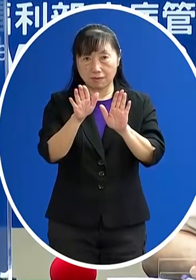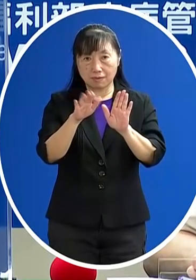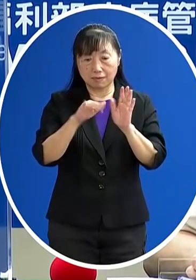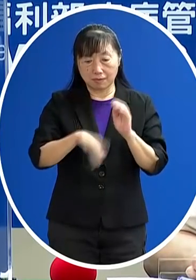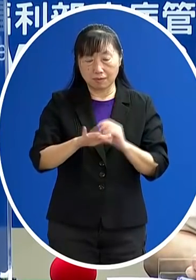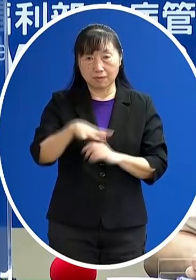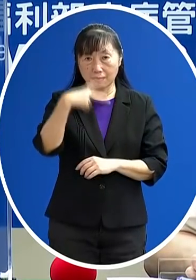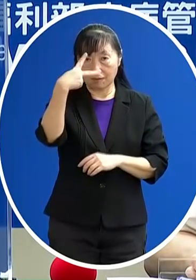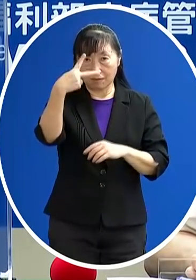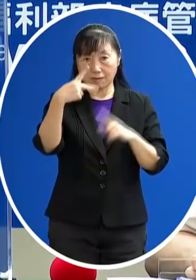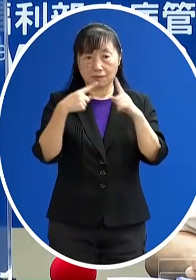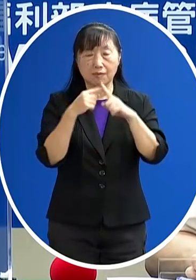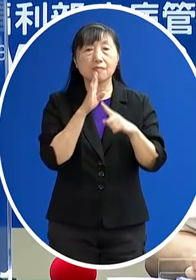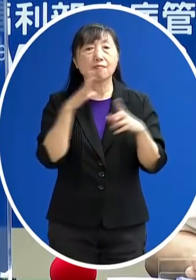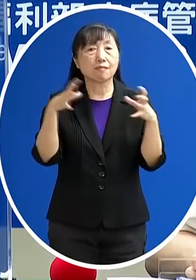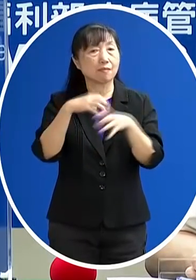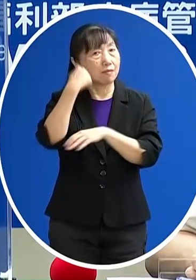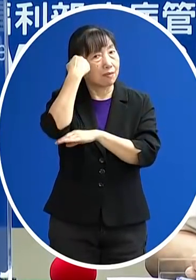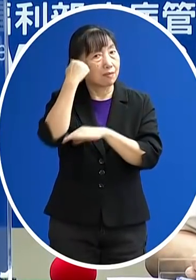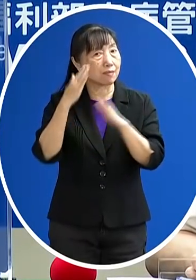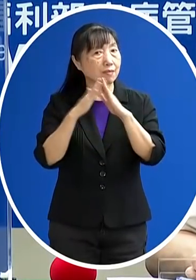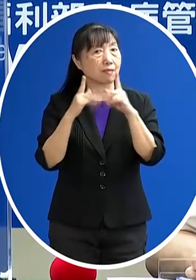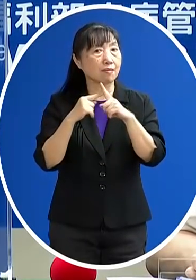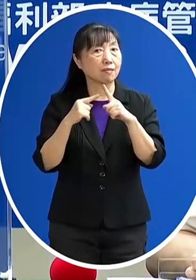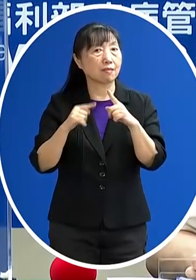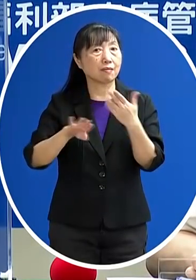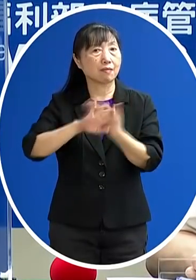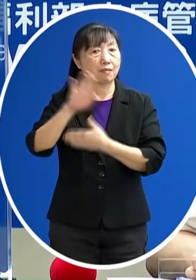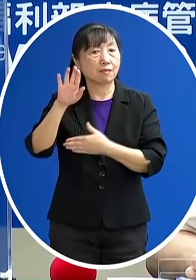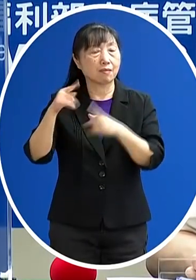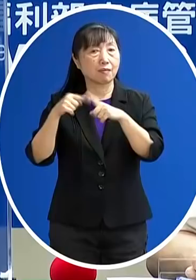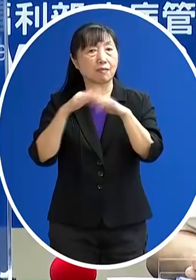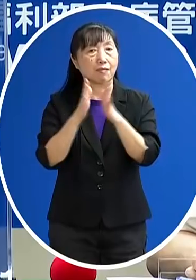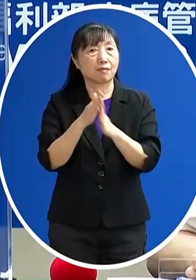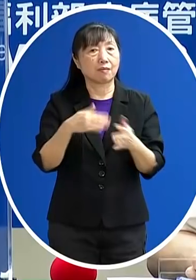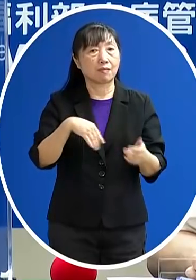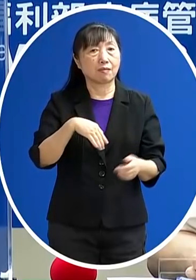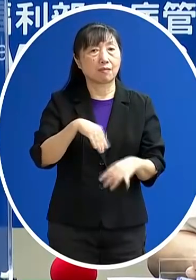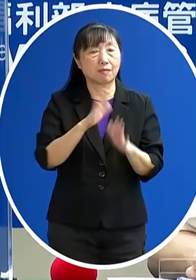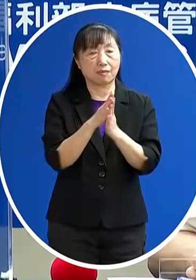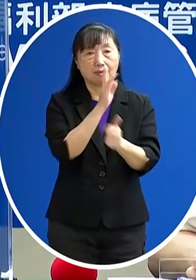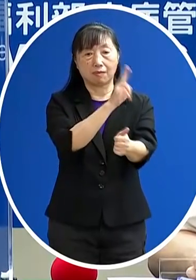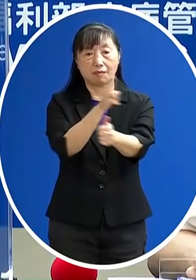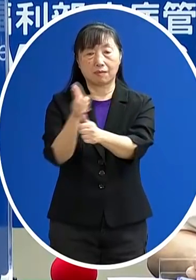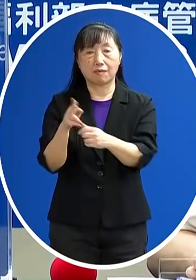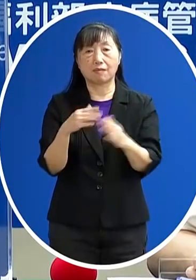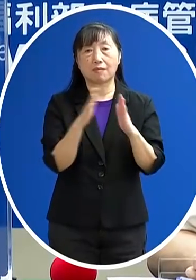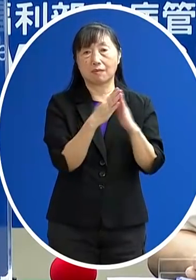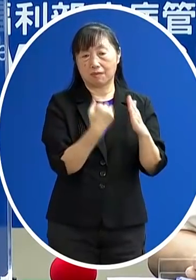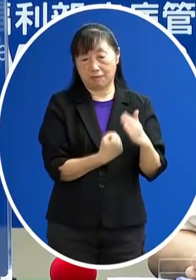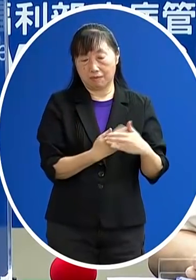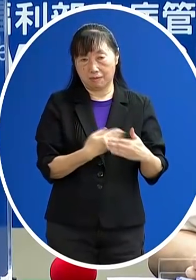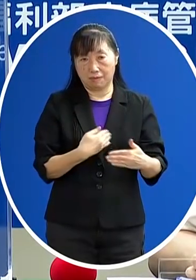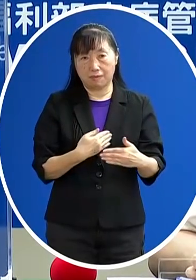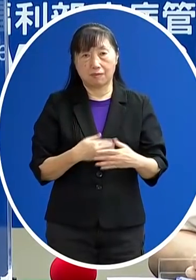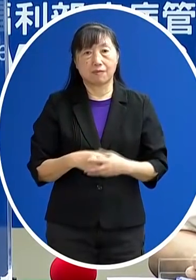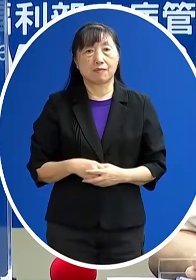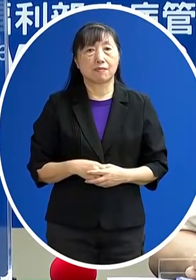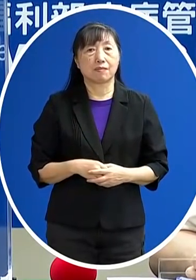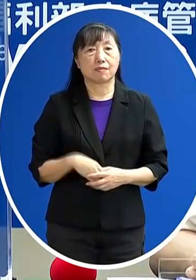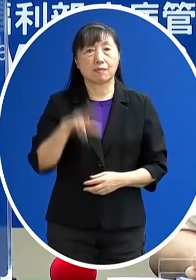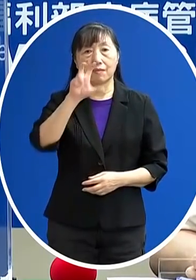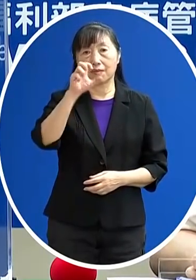同住家人，那其他的人基本上都已经列为居家隔离，所以在